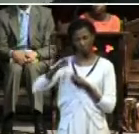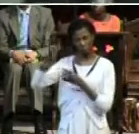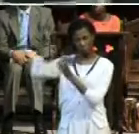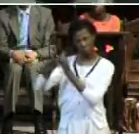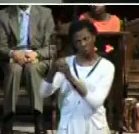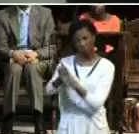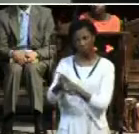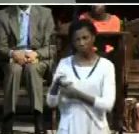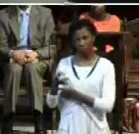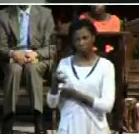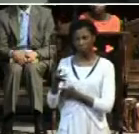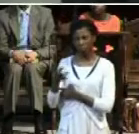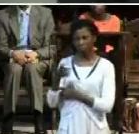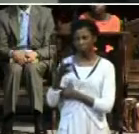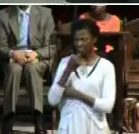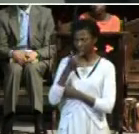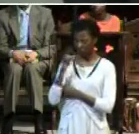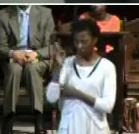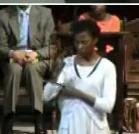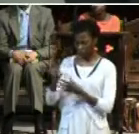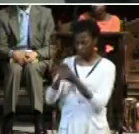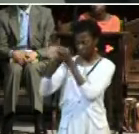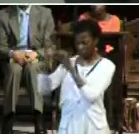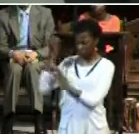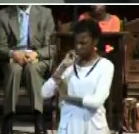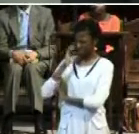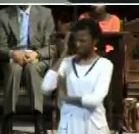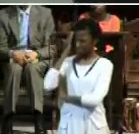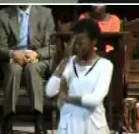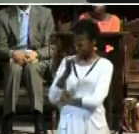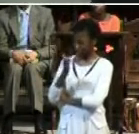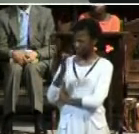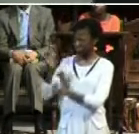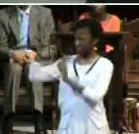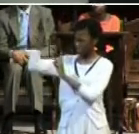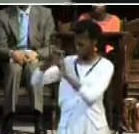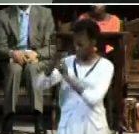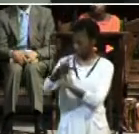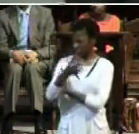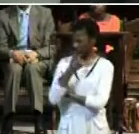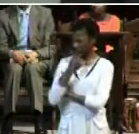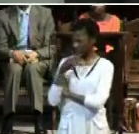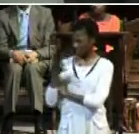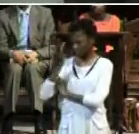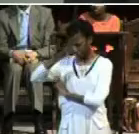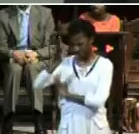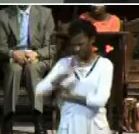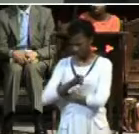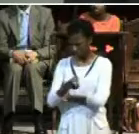était prophète, il saurait qui est cette femme. Et jamais il se laisserait toucher comme ça.